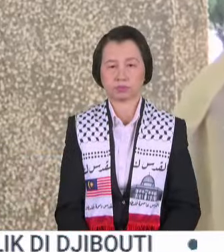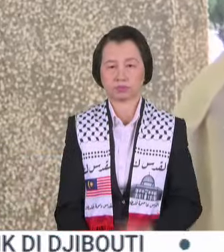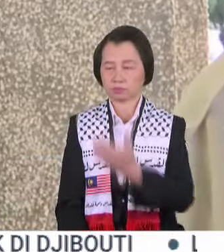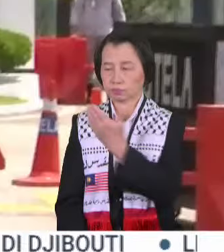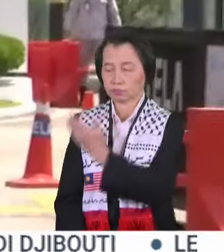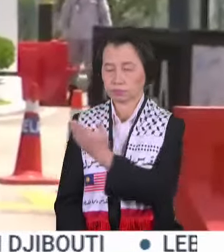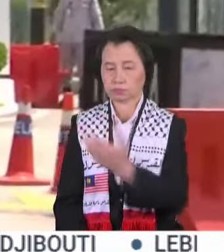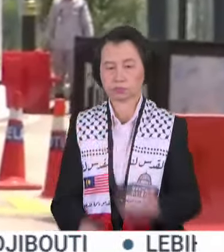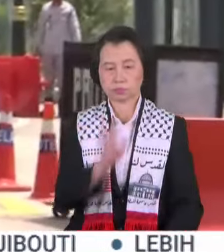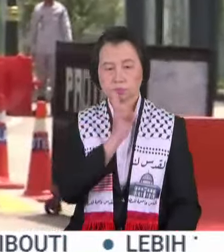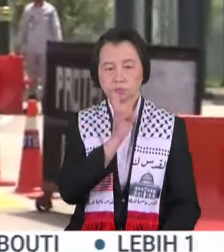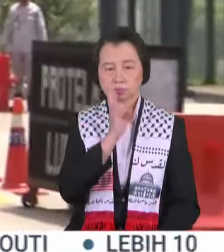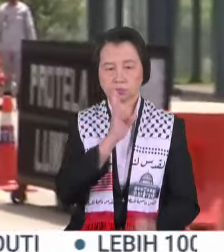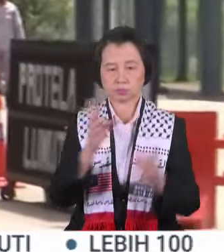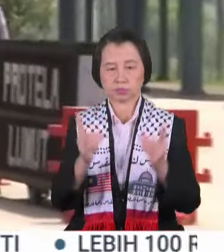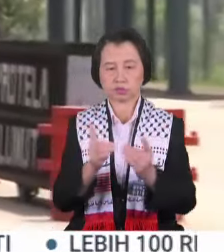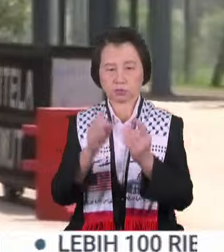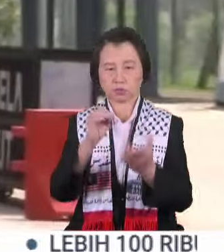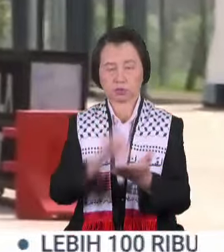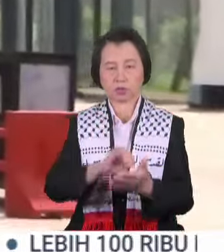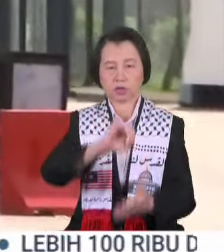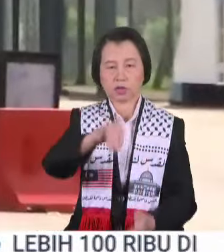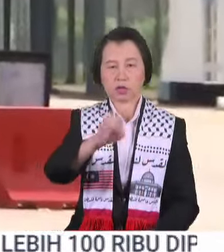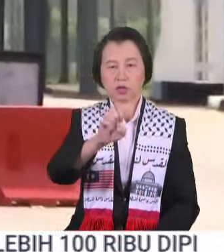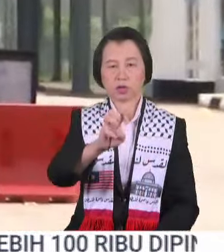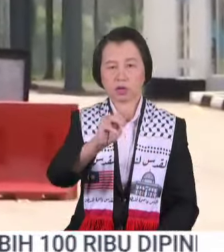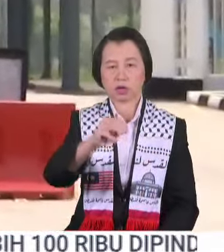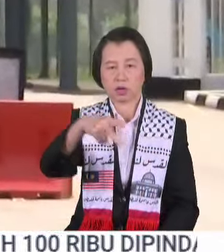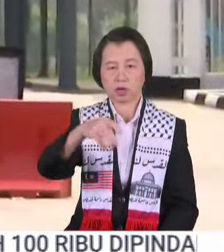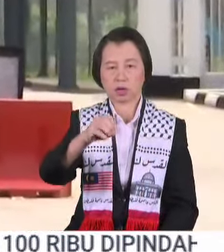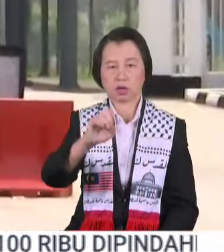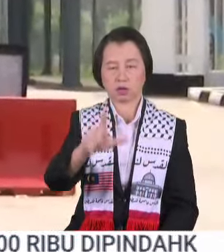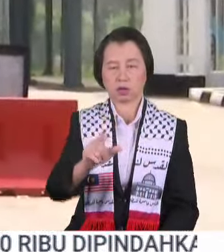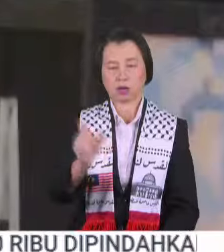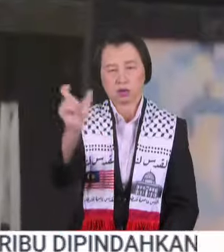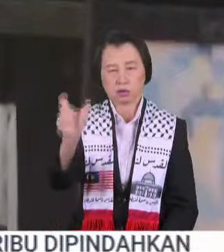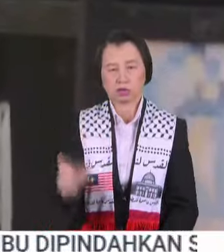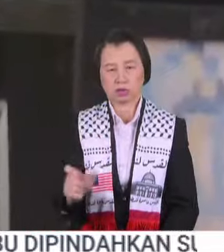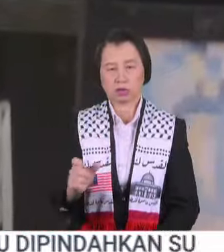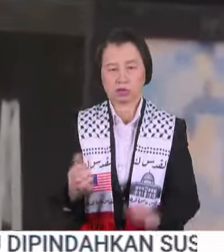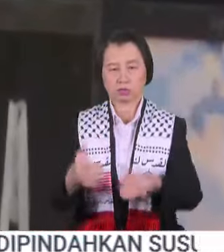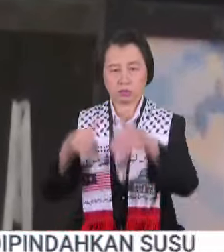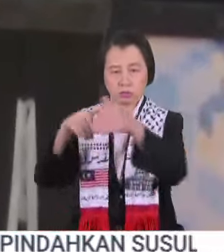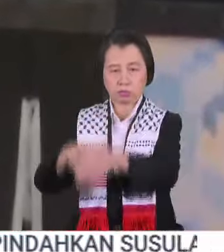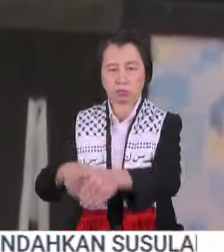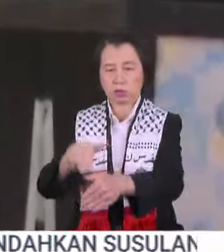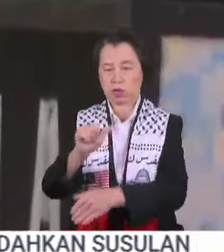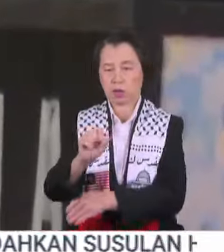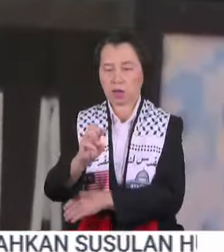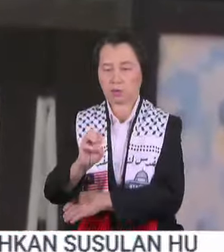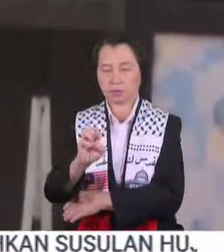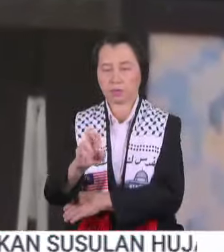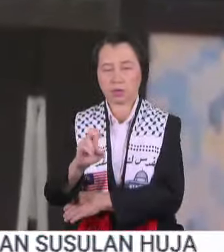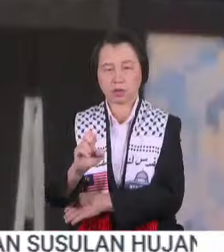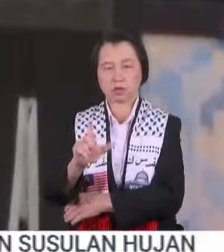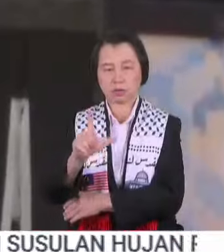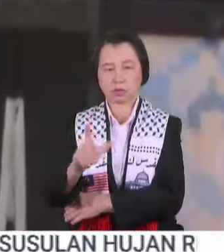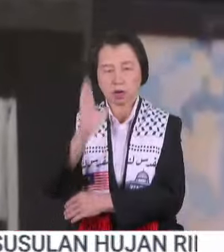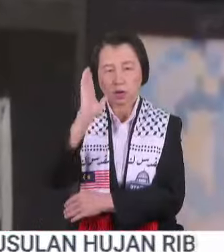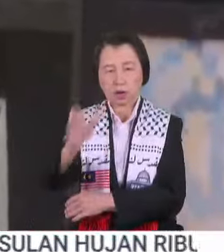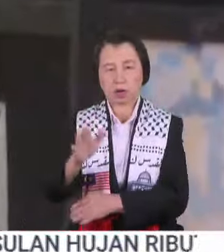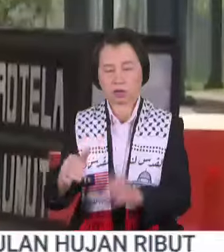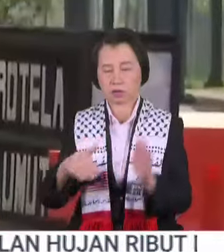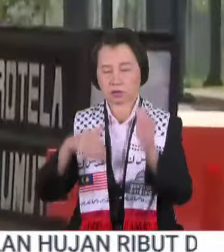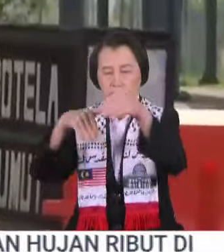Beliau berkata demikian ketika ditemui di Jempol. Salah seorang mangsa terlibat, jenazah Muhammad Amirul Faris Muhammad Marzuki